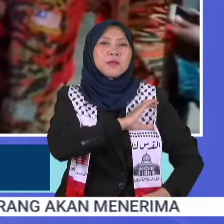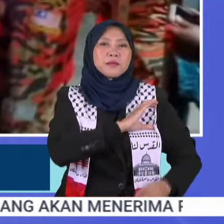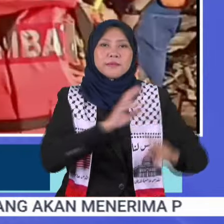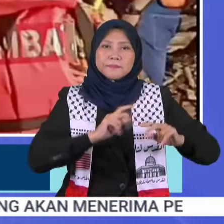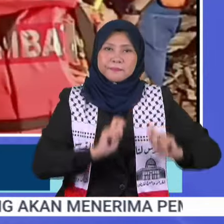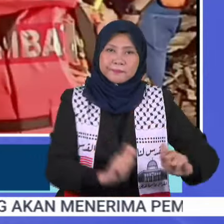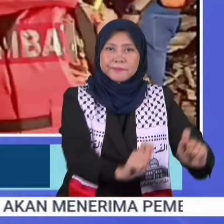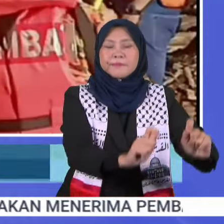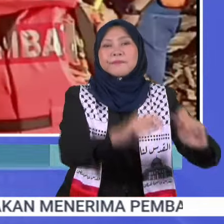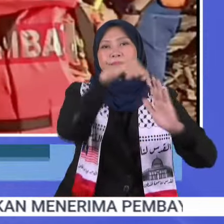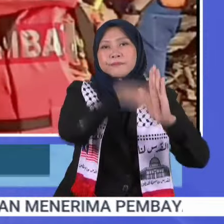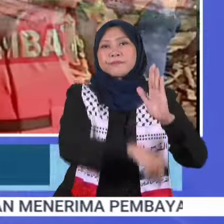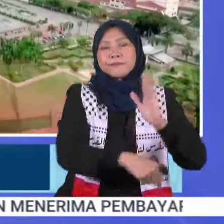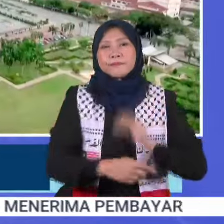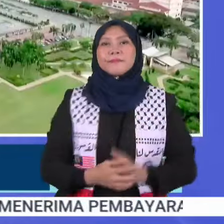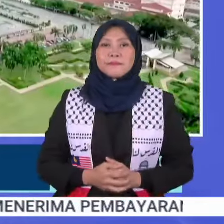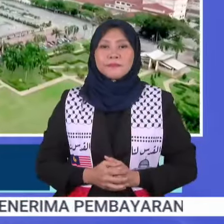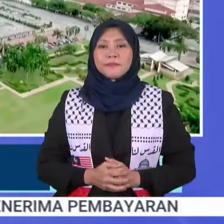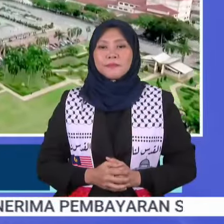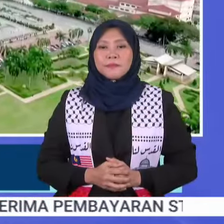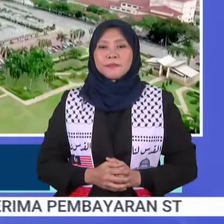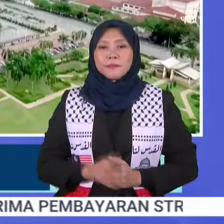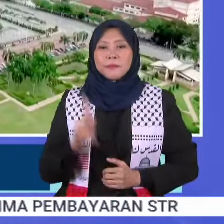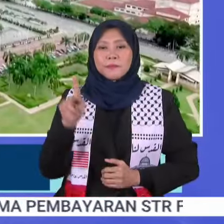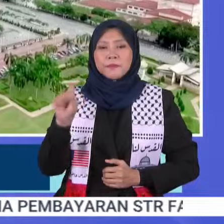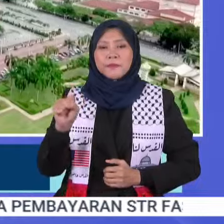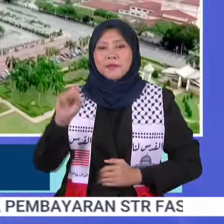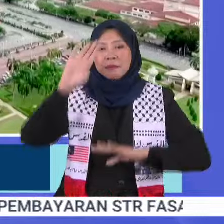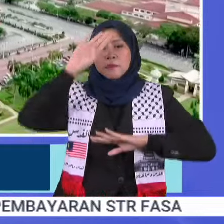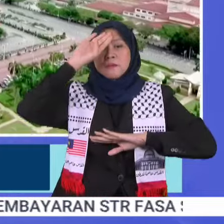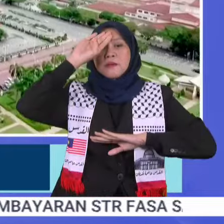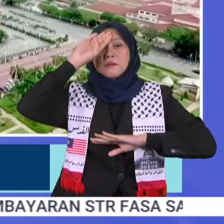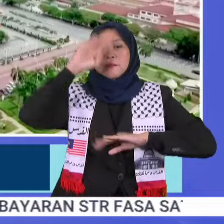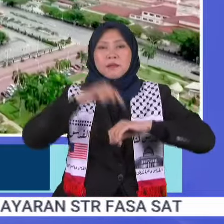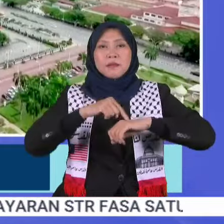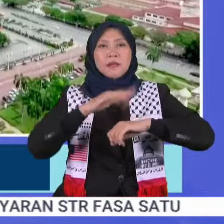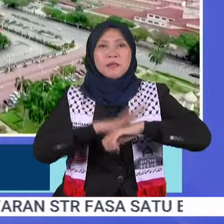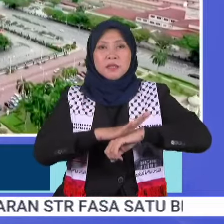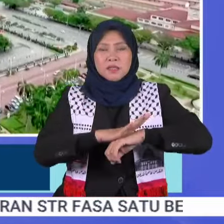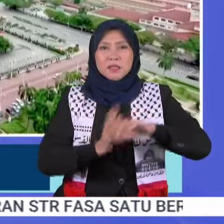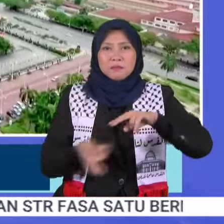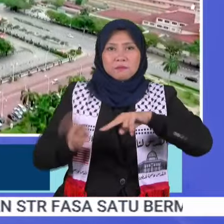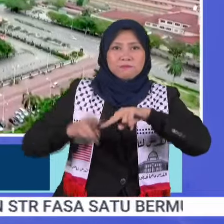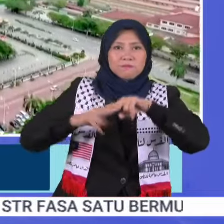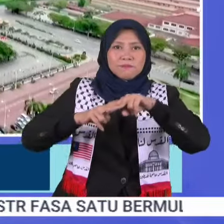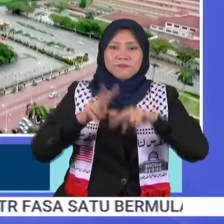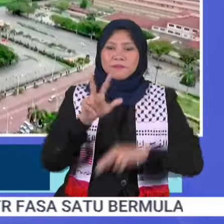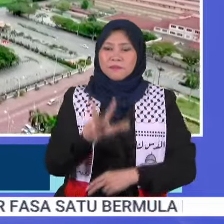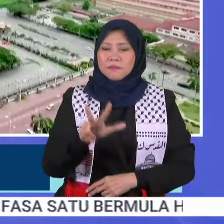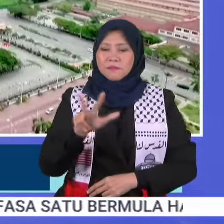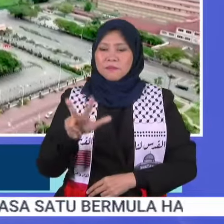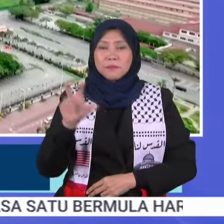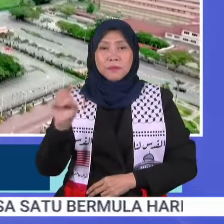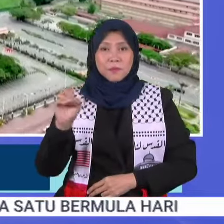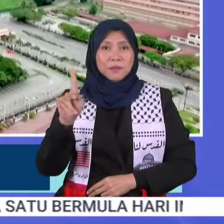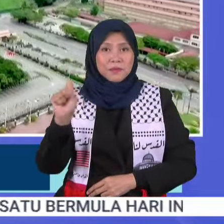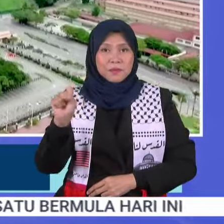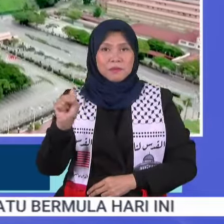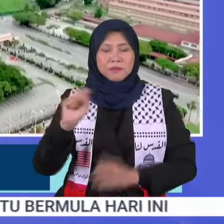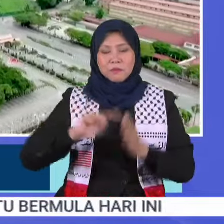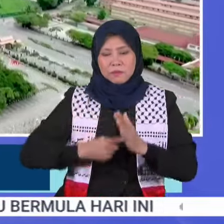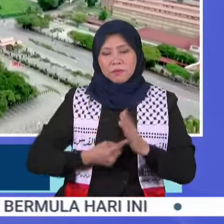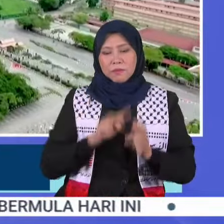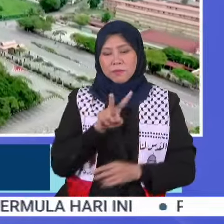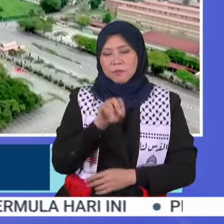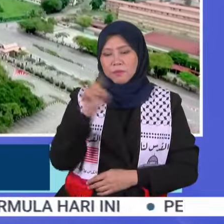lanjut. Kes demam denggi di kawasan pentadbiran Majlis Bandaraya Ipoh melonjak dengan 330 kes setakat 20